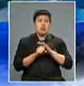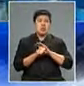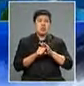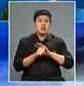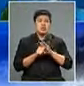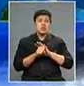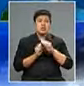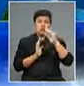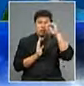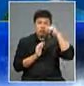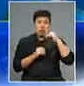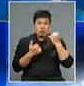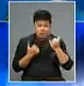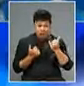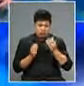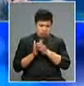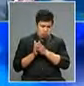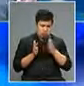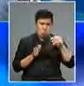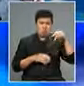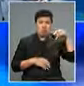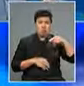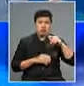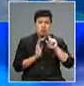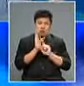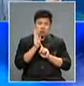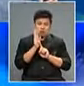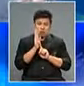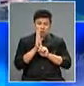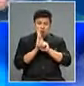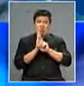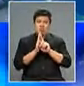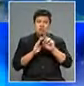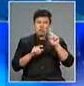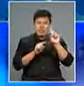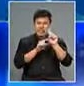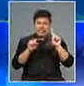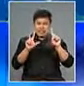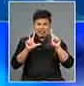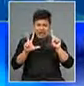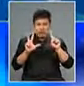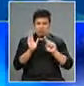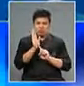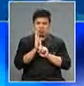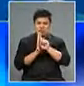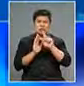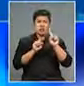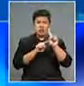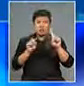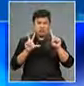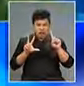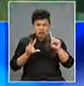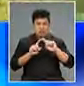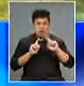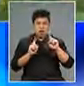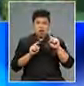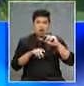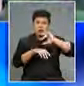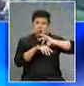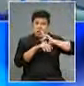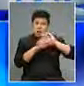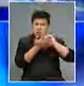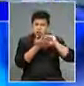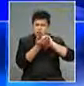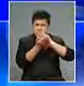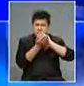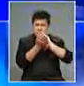จากนี้ไปจนถึงวันพุธหน้าทั่วไทยจะมีอุณหภูมิที่สูงขึ้น 1-3 องศาครับแต่ในขณะที่ธรรมชาติกำลังปรับตัวกับความเปลี่ยน